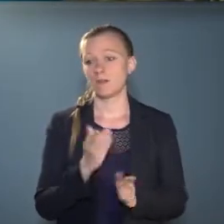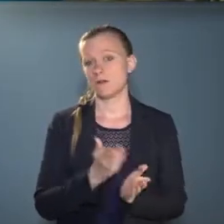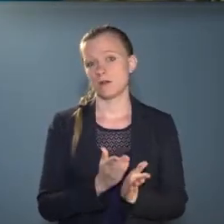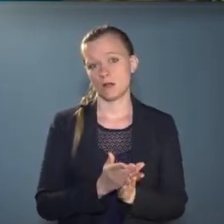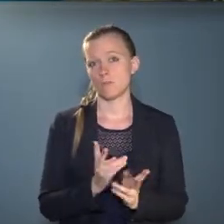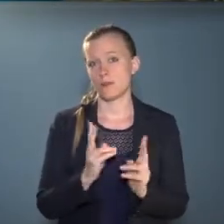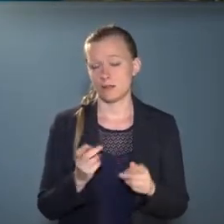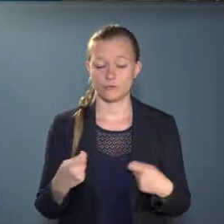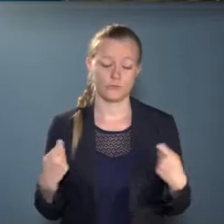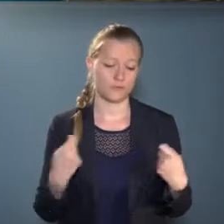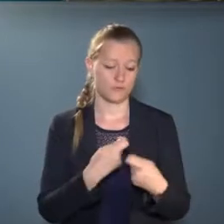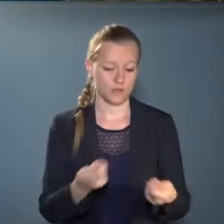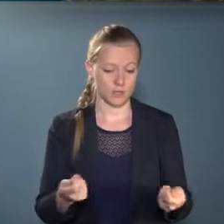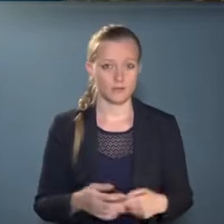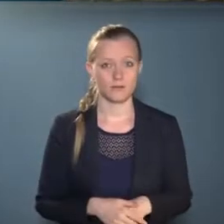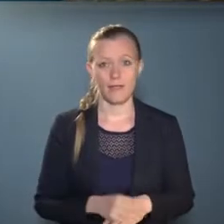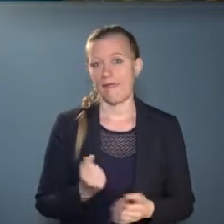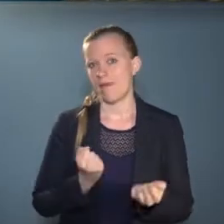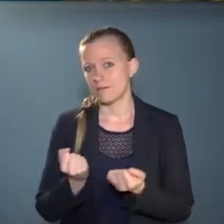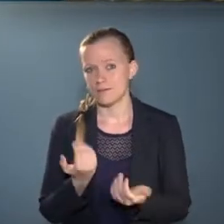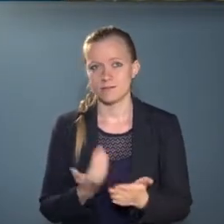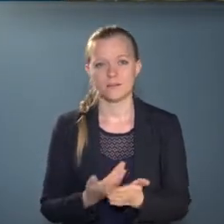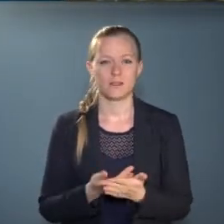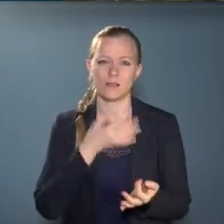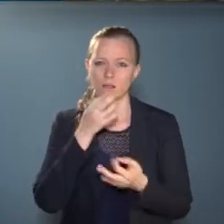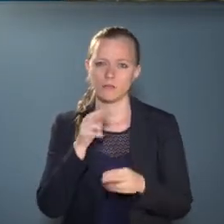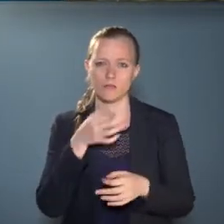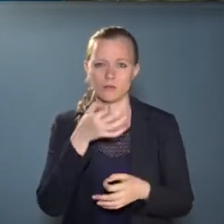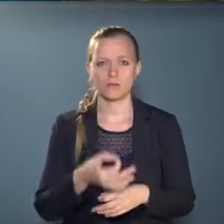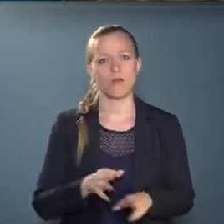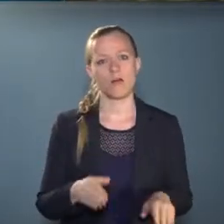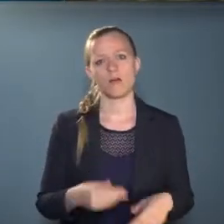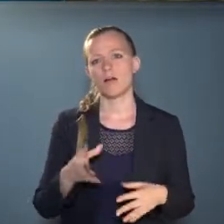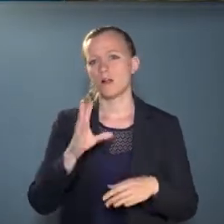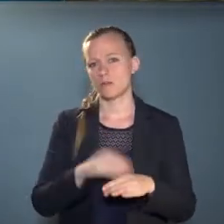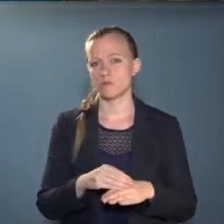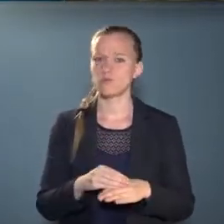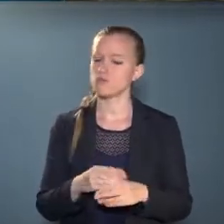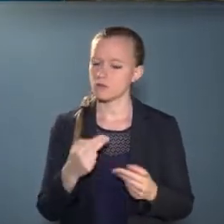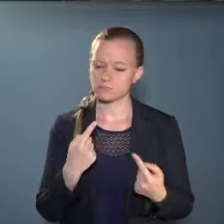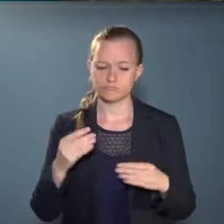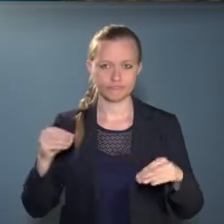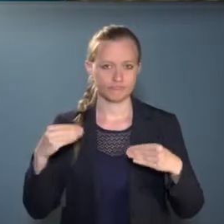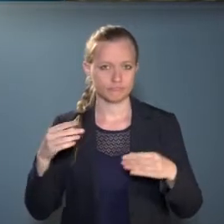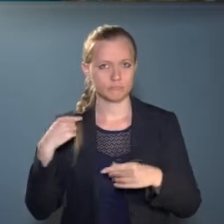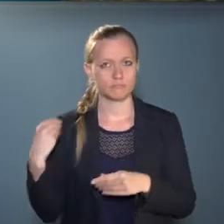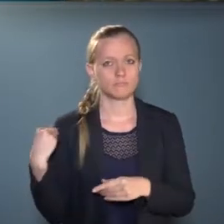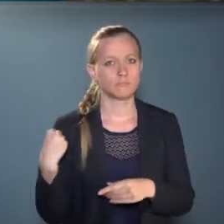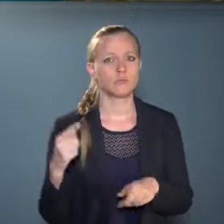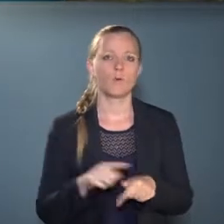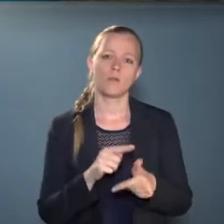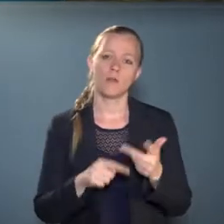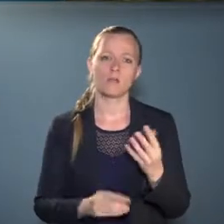arra is lehetőséget kínálnak, hogy egyeztessünk bizonyos kérdésekről, akár a lakosság közvetlenül elmondjon olyan